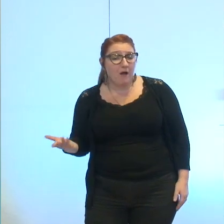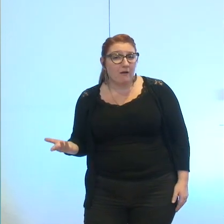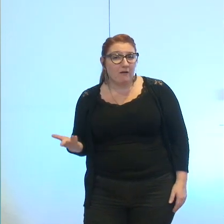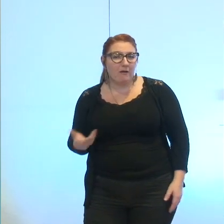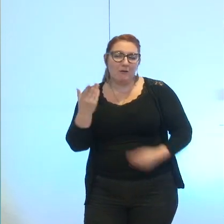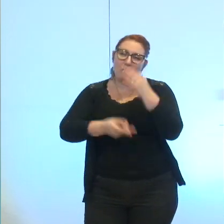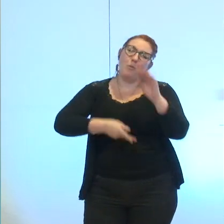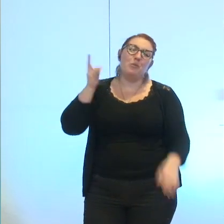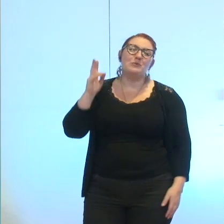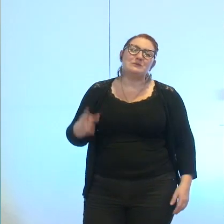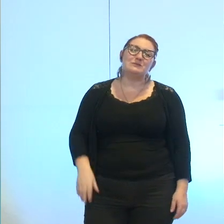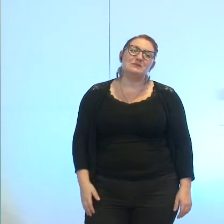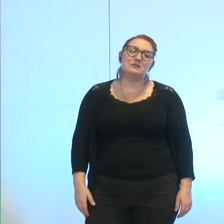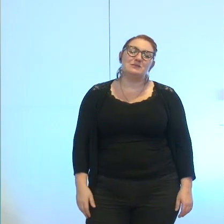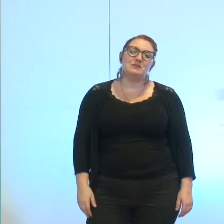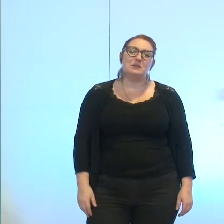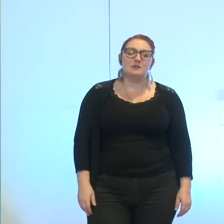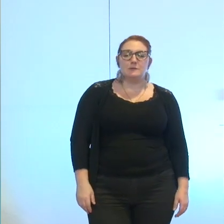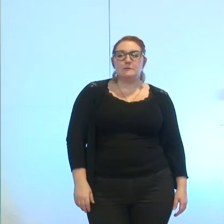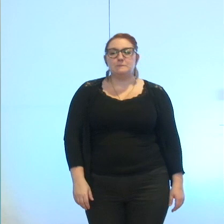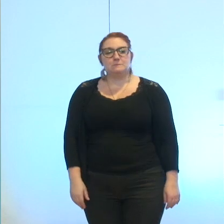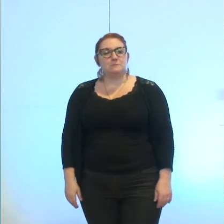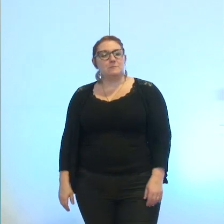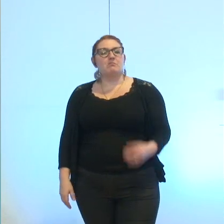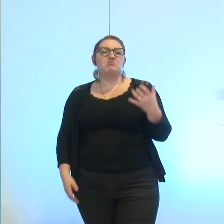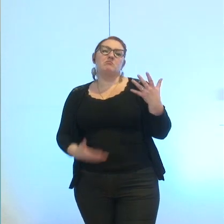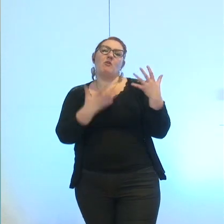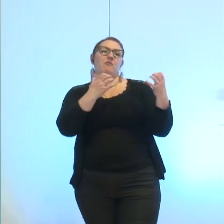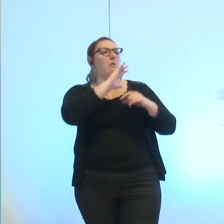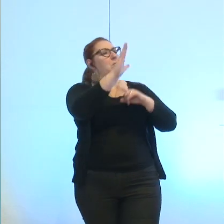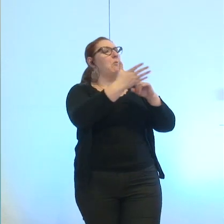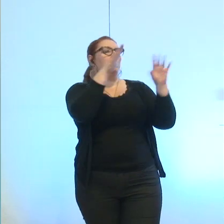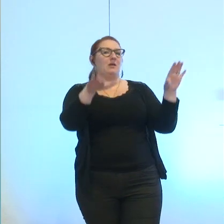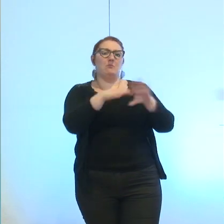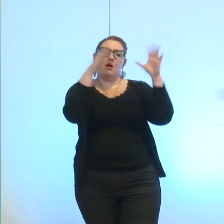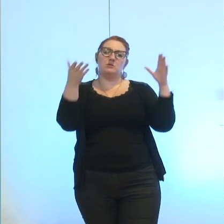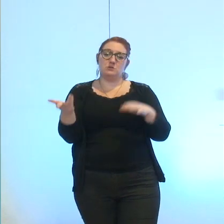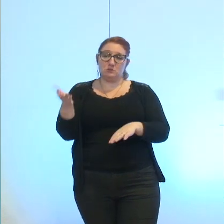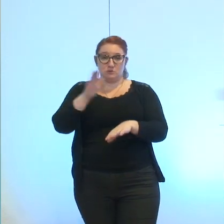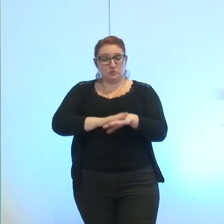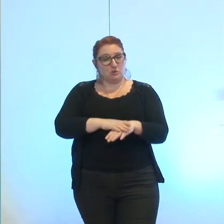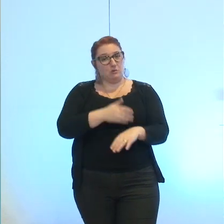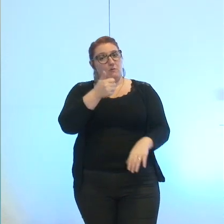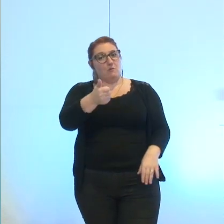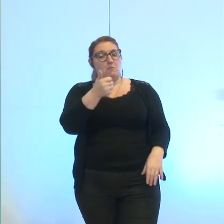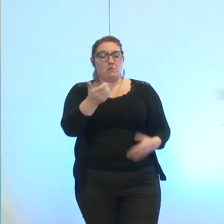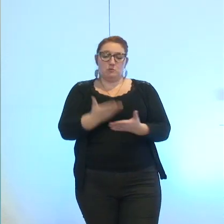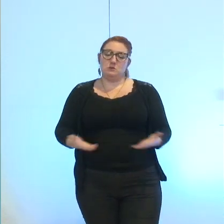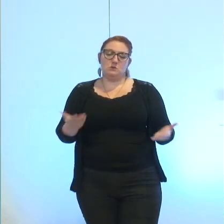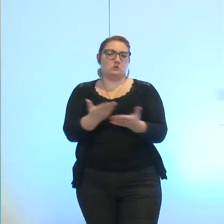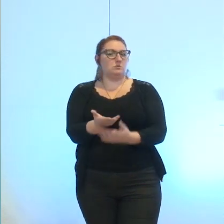ou plus contrairement à ce que vous voudriz faire croire vous partagez donc la responsabilité de cette